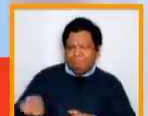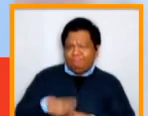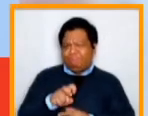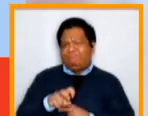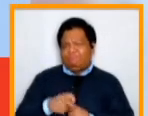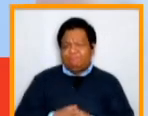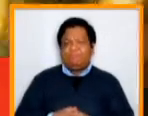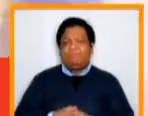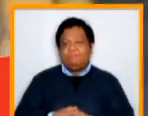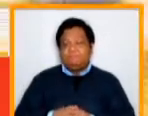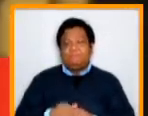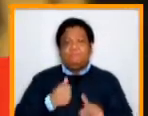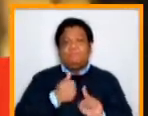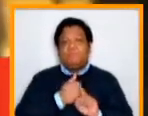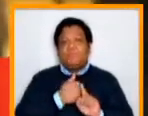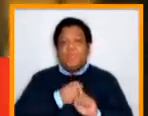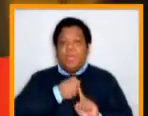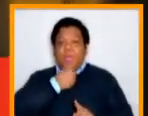Television host,